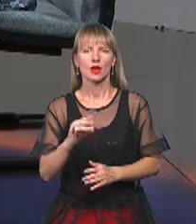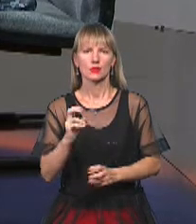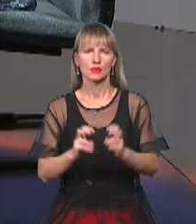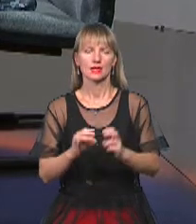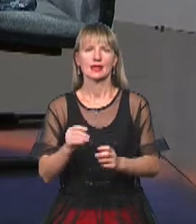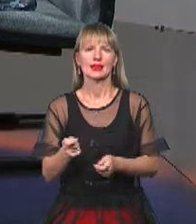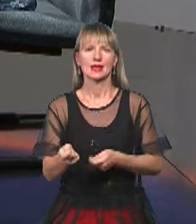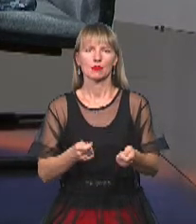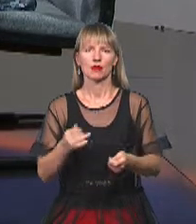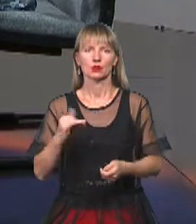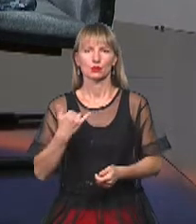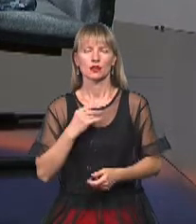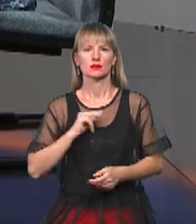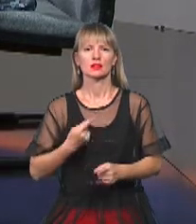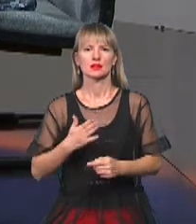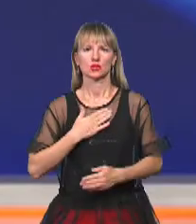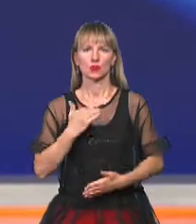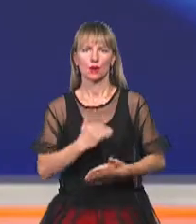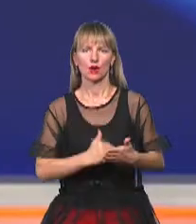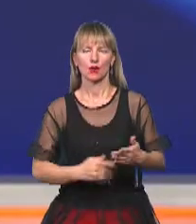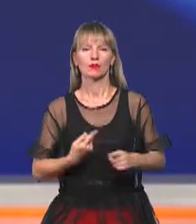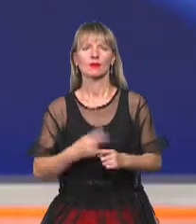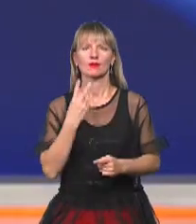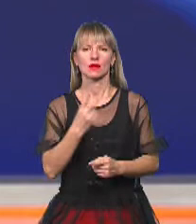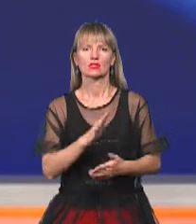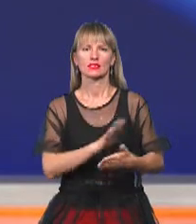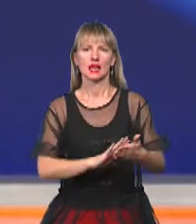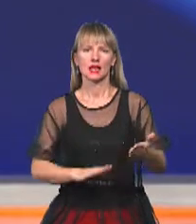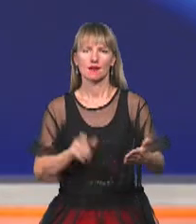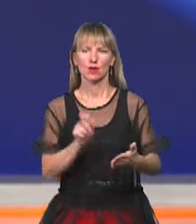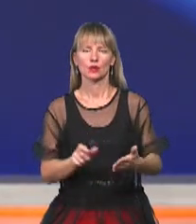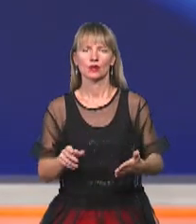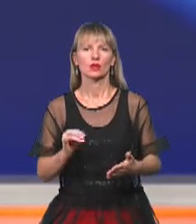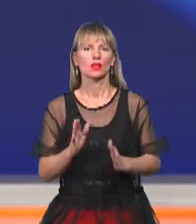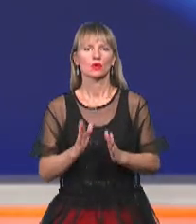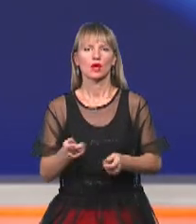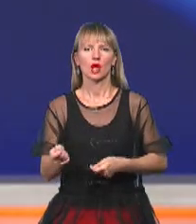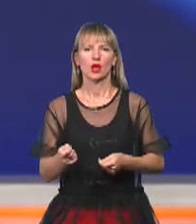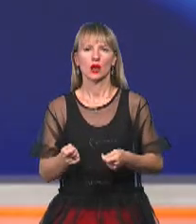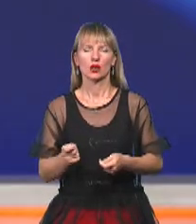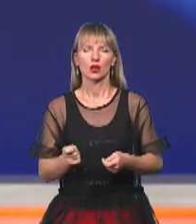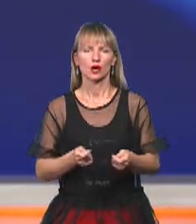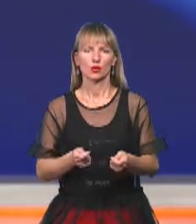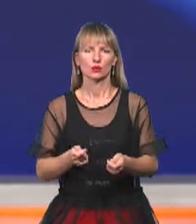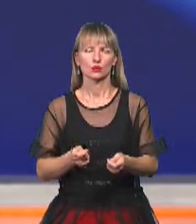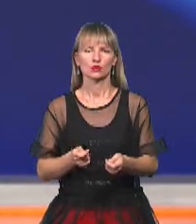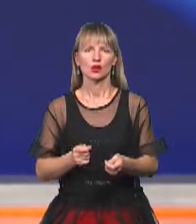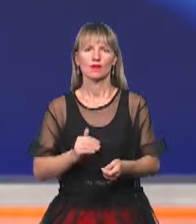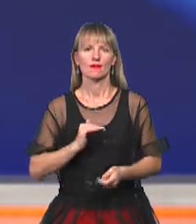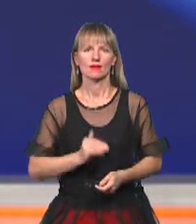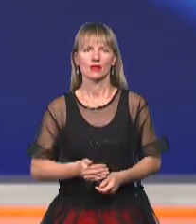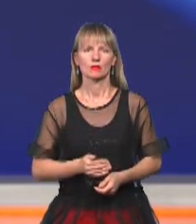нас працюють з нашою програмою, тому бачать звернення не тільки керуючі компанії, а й департаменти